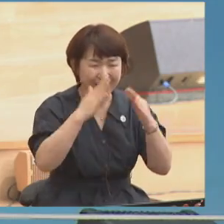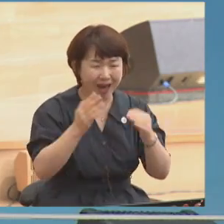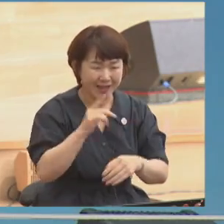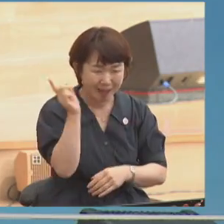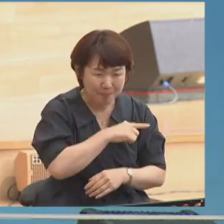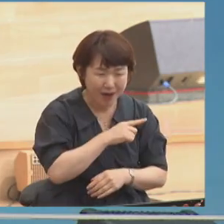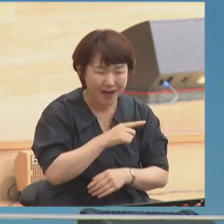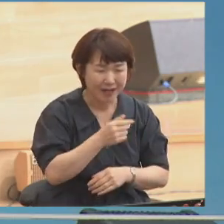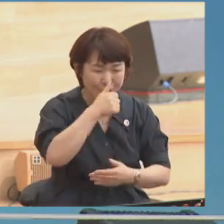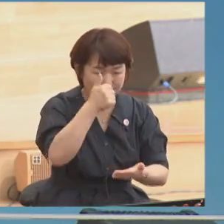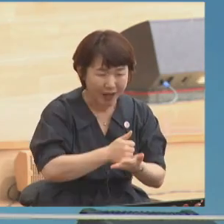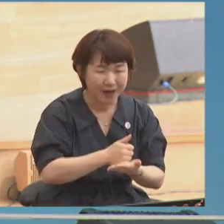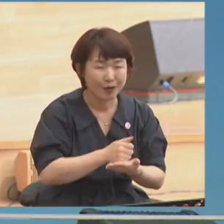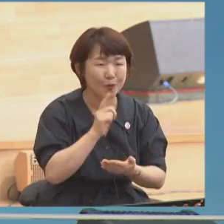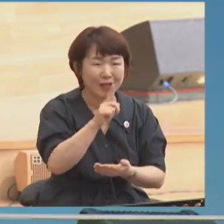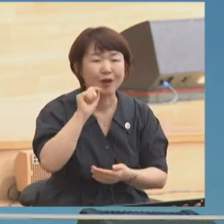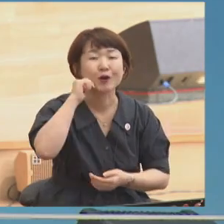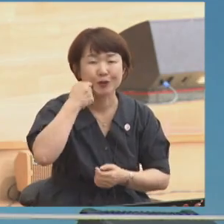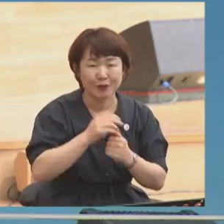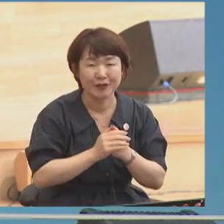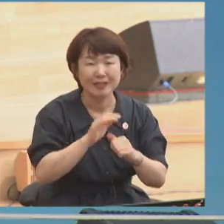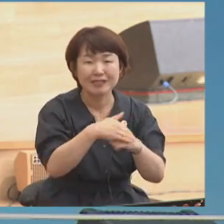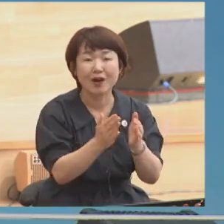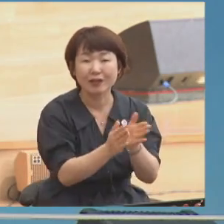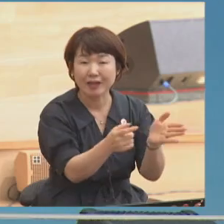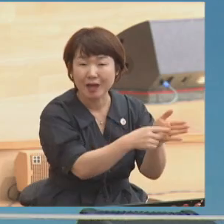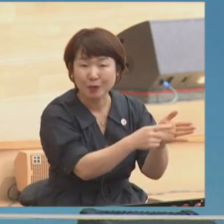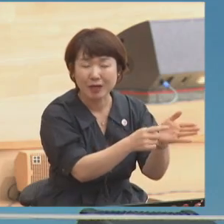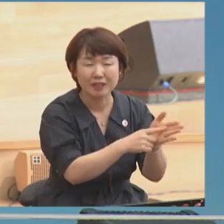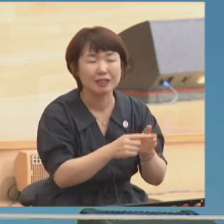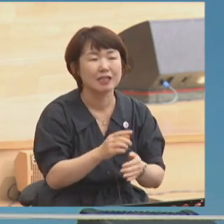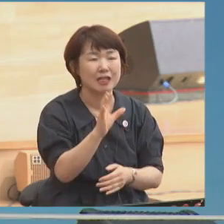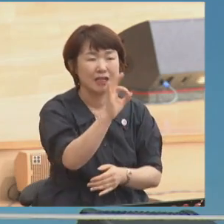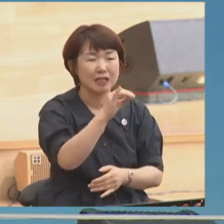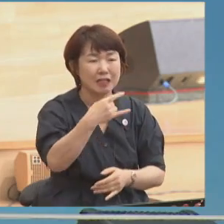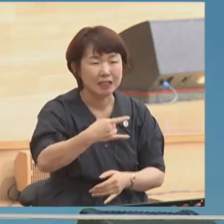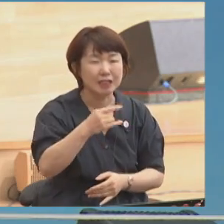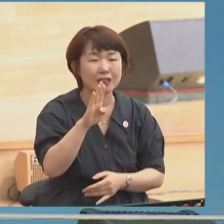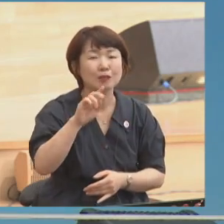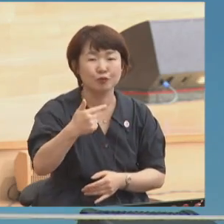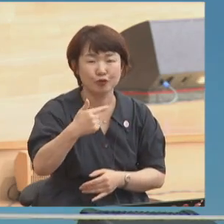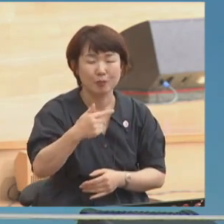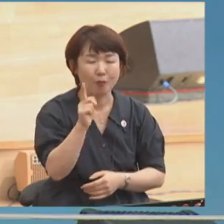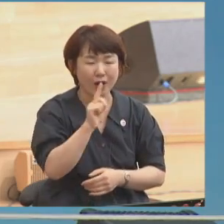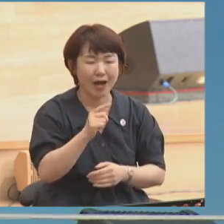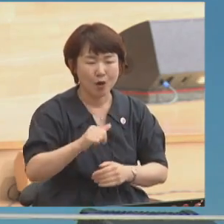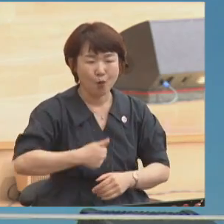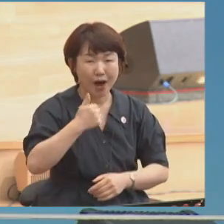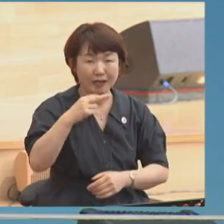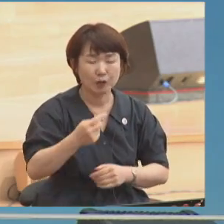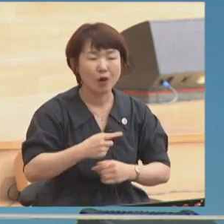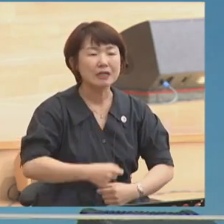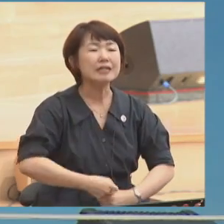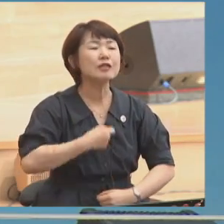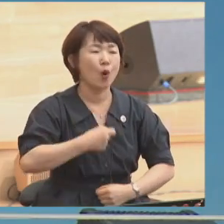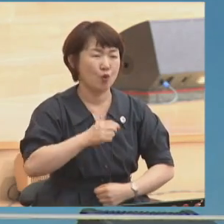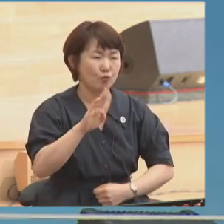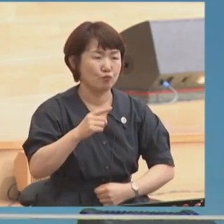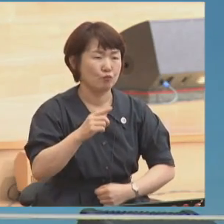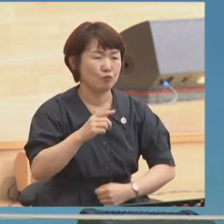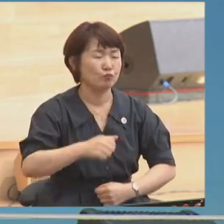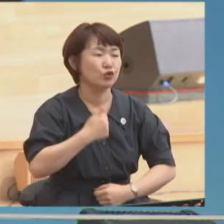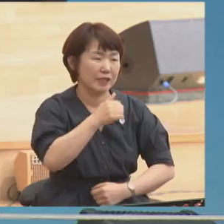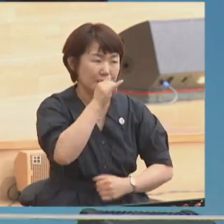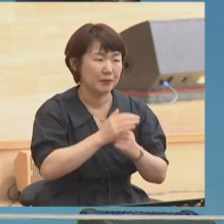죄다, 그건 아닙니다. 성경에 보면 분명히 의분이라는 게, 의로운 분노라는 게 있잖아요. 예수님도 예루살렘 성전에